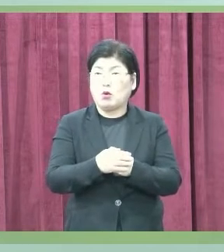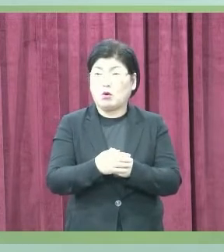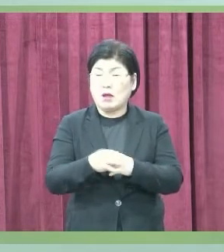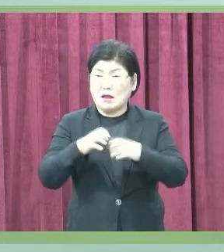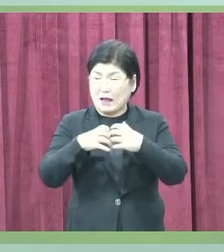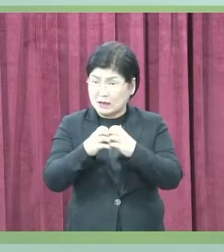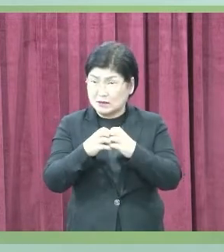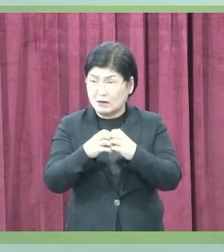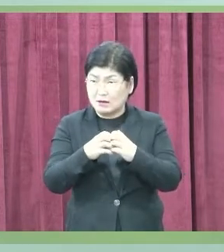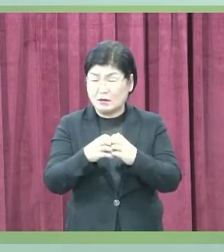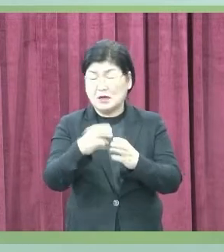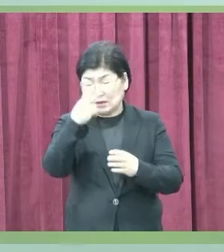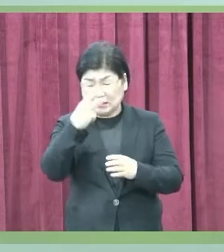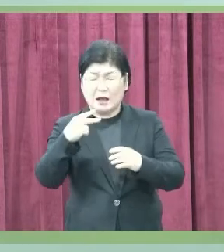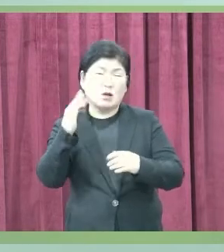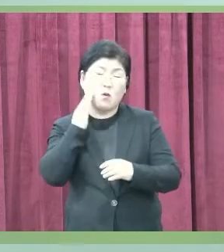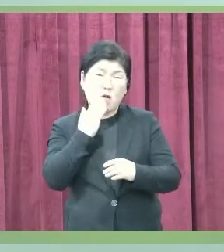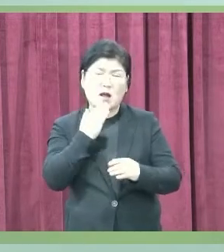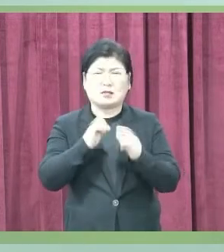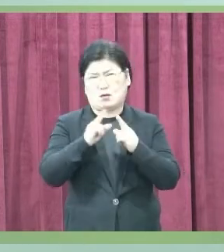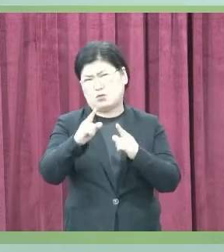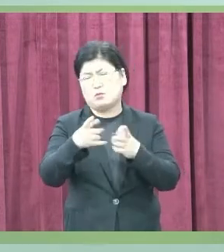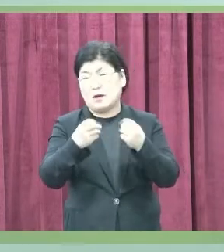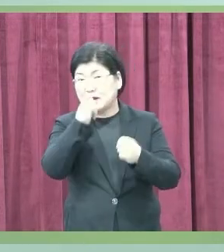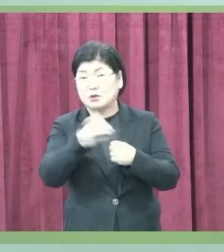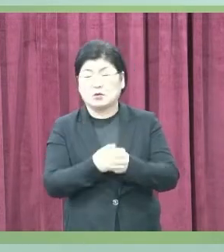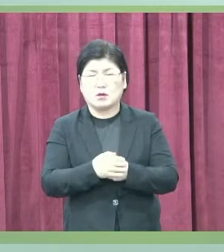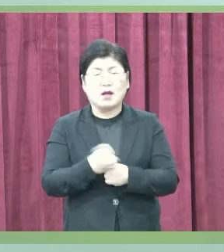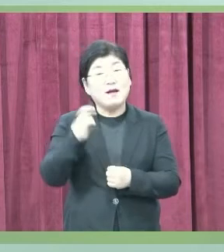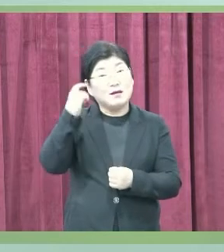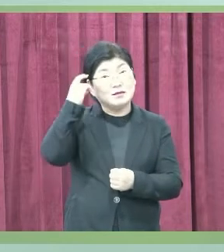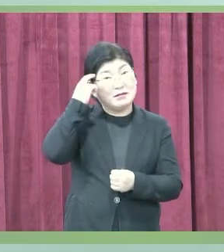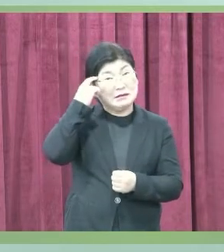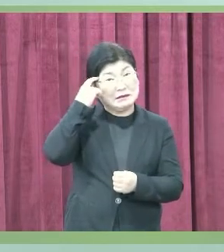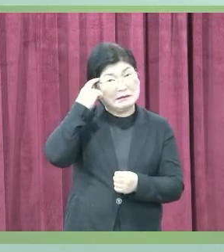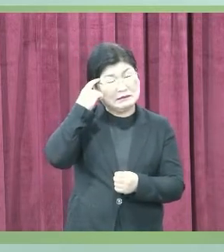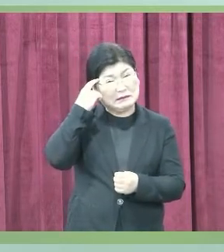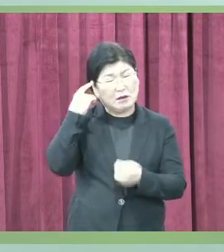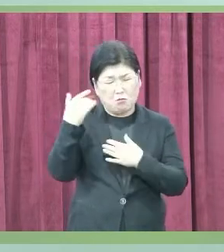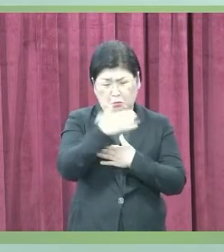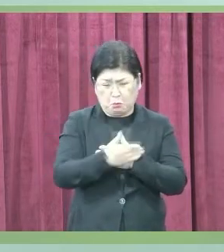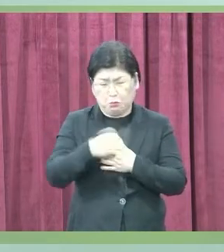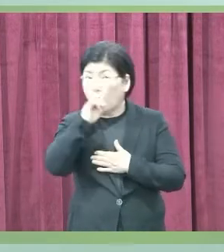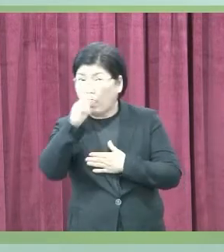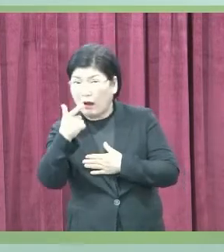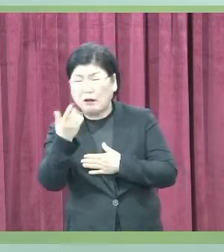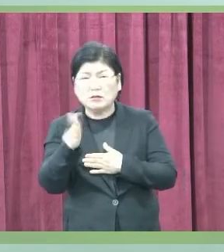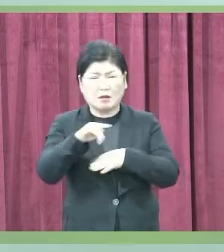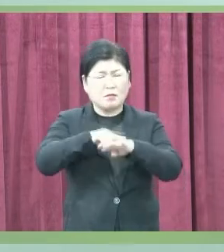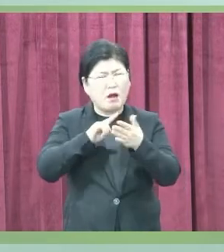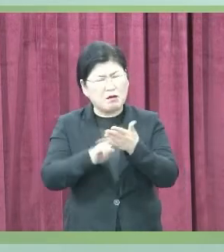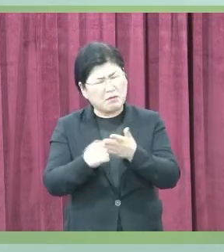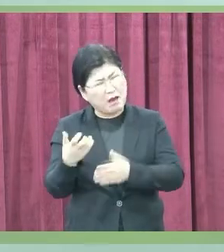높았습니다. 그 다음에 이제 저희가 이런 만성 질환 외에도 정신과적 질환, 이렇게 장애인분들이 몸도 아프지만 마음도 많이 아프실 것